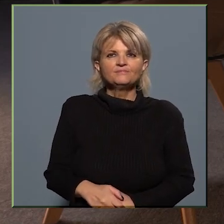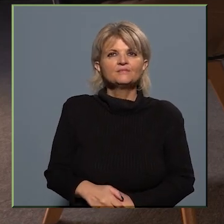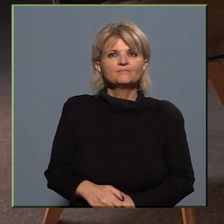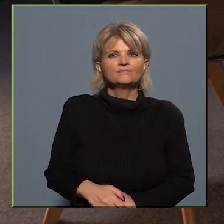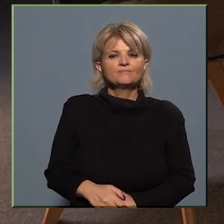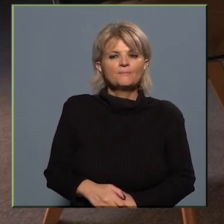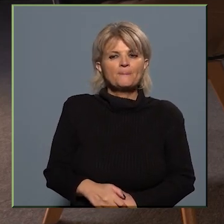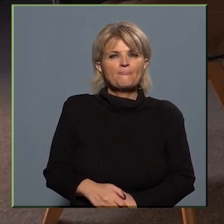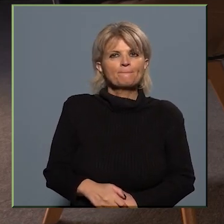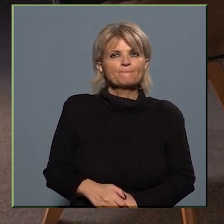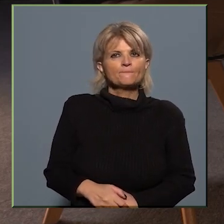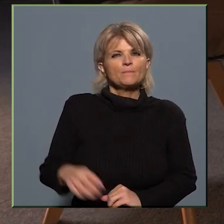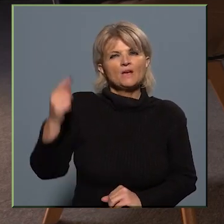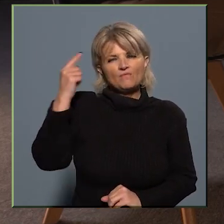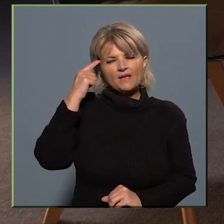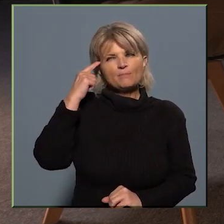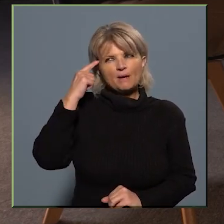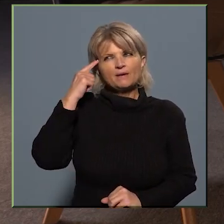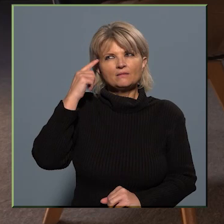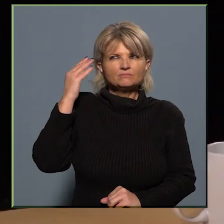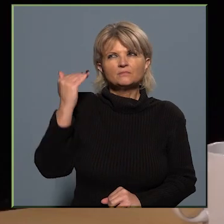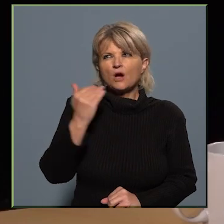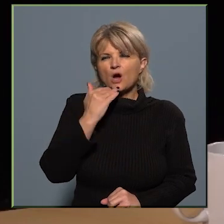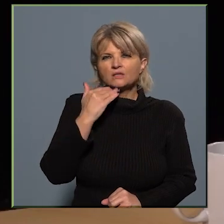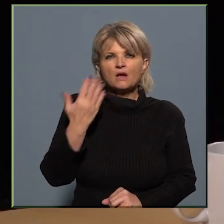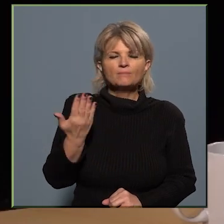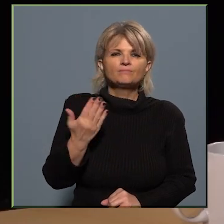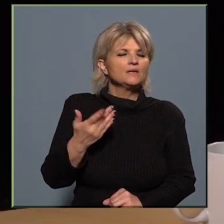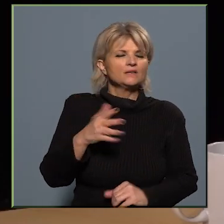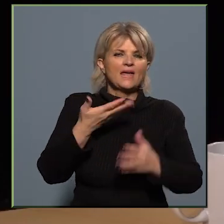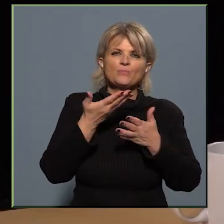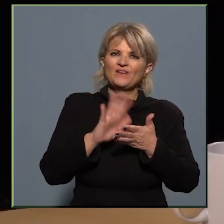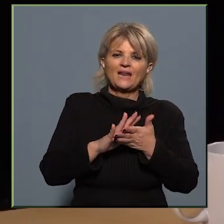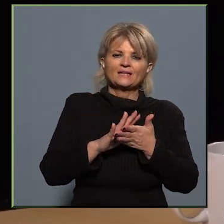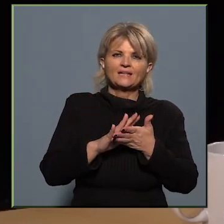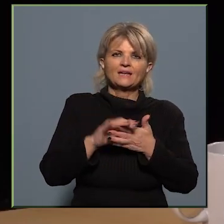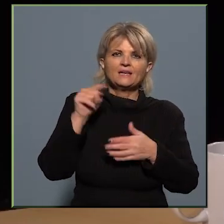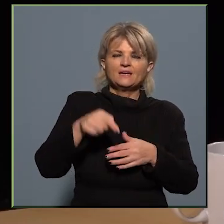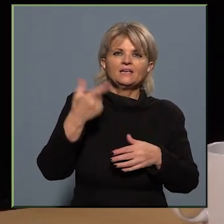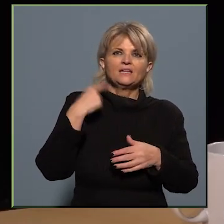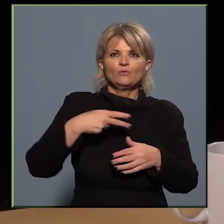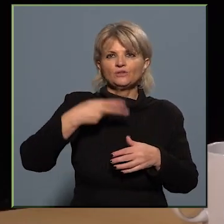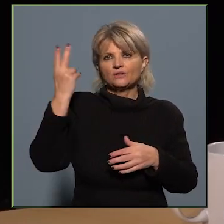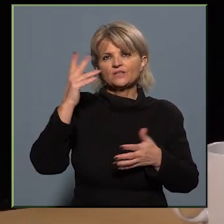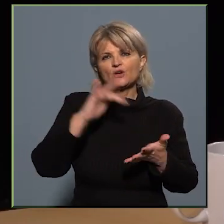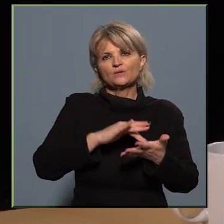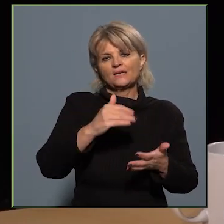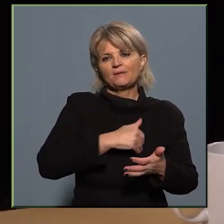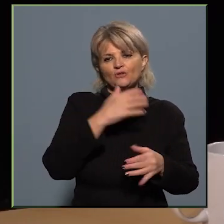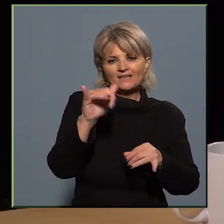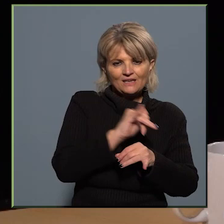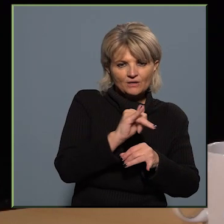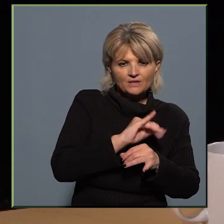a fejemben volt, igen, nem véletlen, hogy itt voltak nem csak a szakközépiskolák igazgatói, hanem a